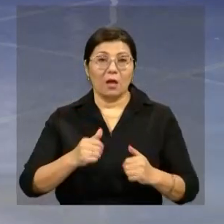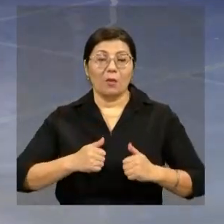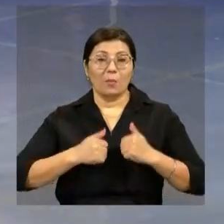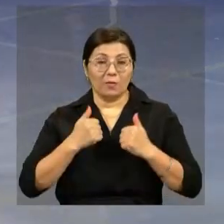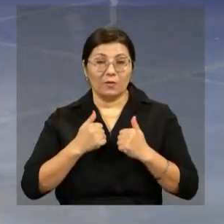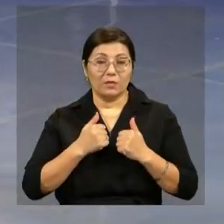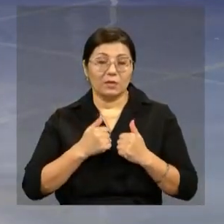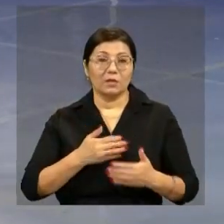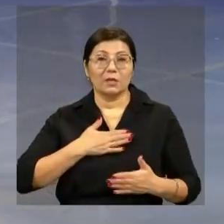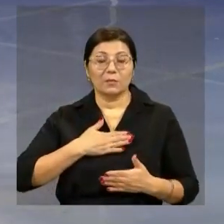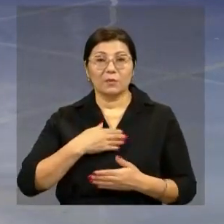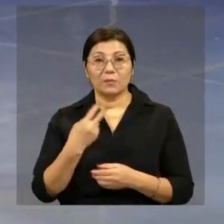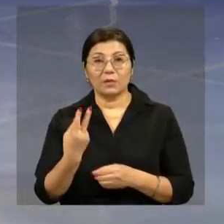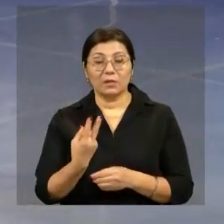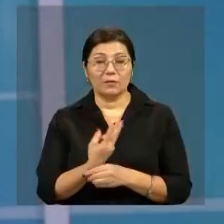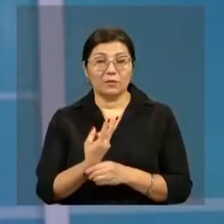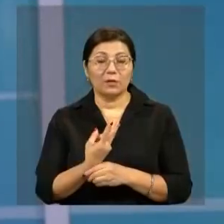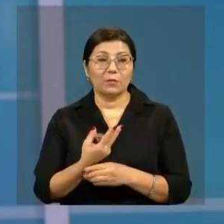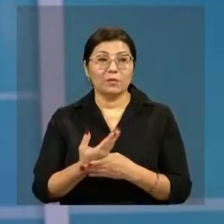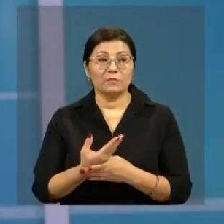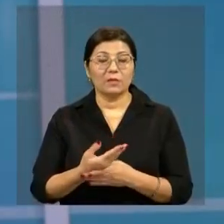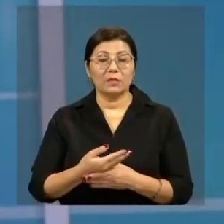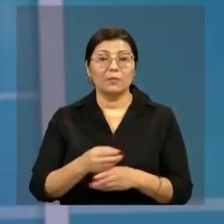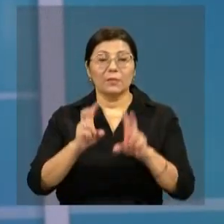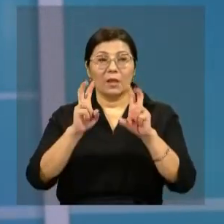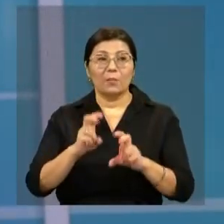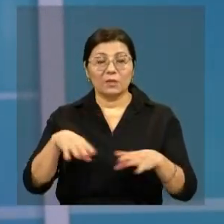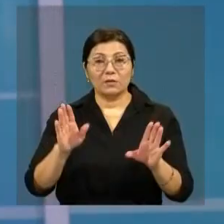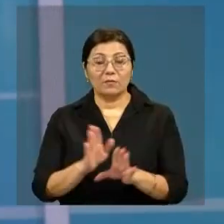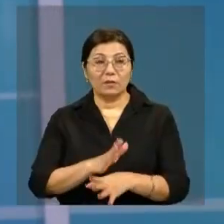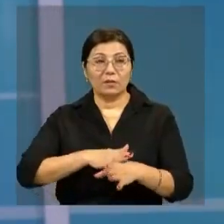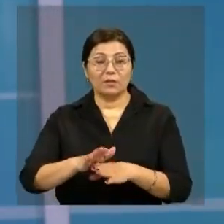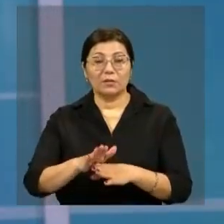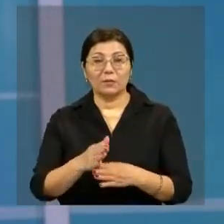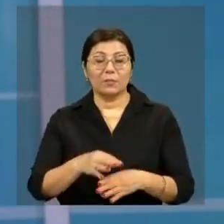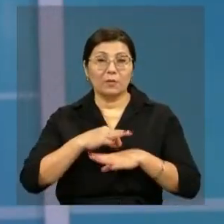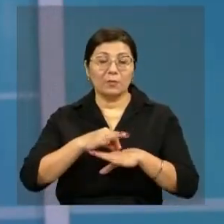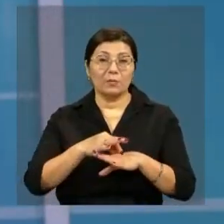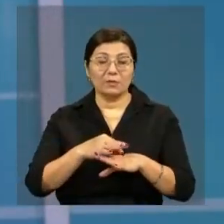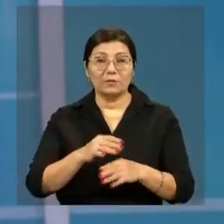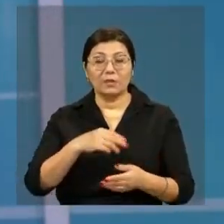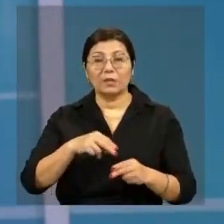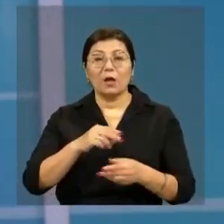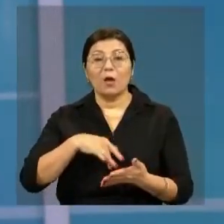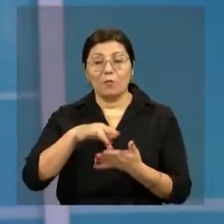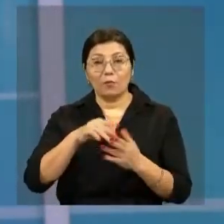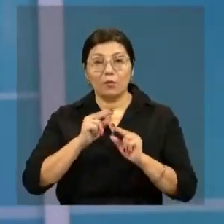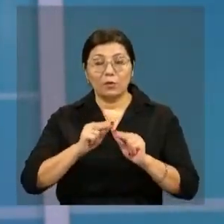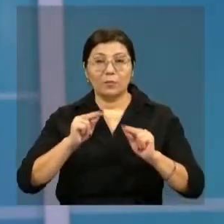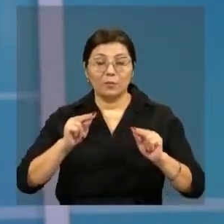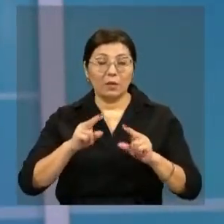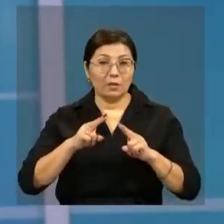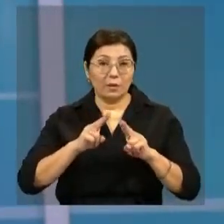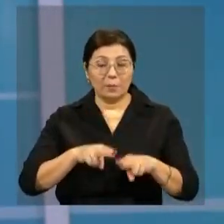А второй — это Эншимбернде. Мы провели опрос на 600 человек в городе Петропавловск. Вот, сделали опрос